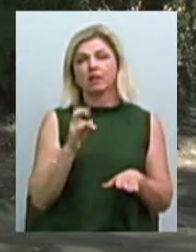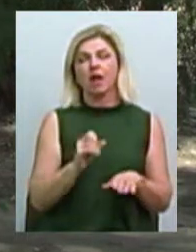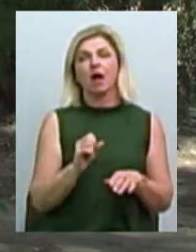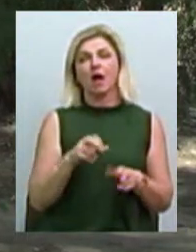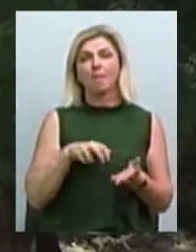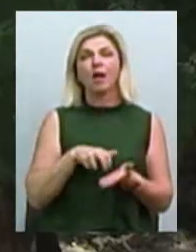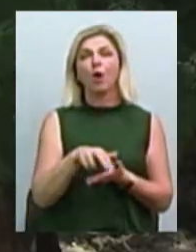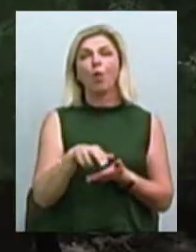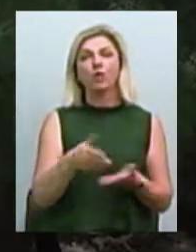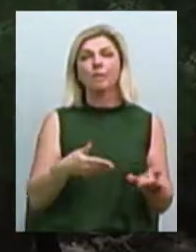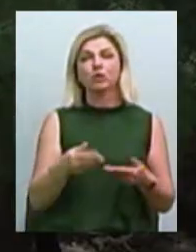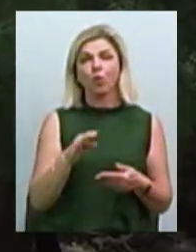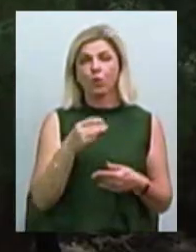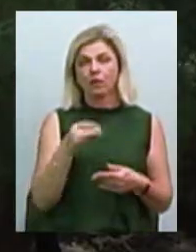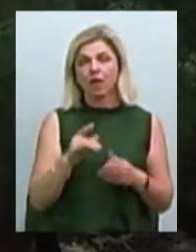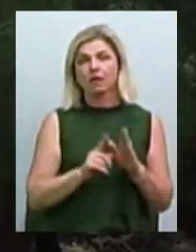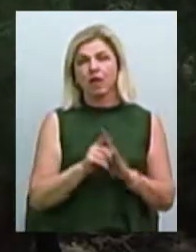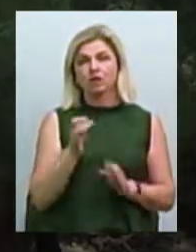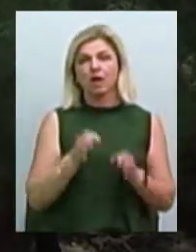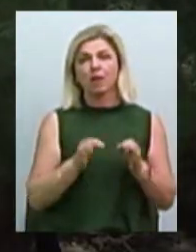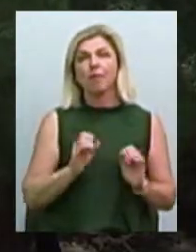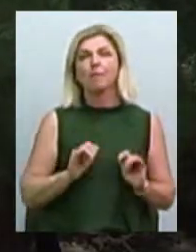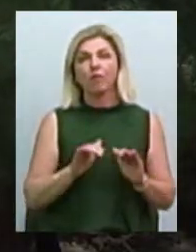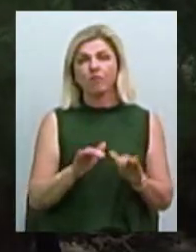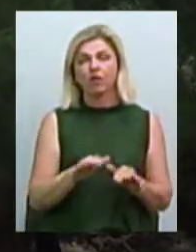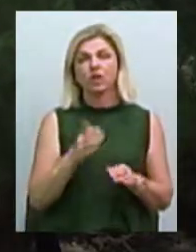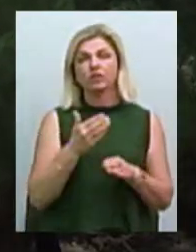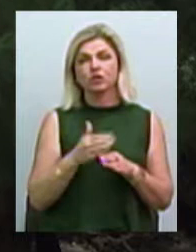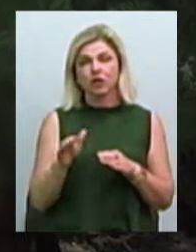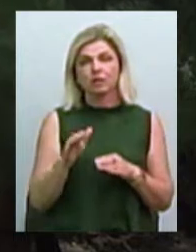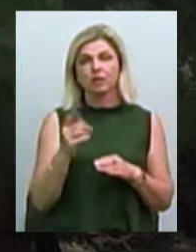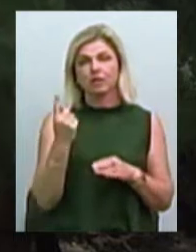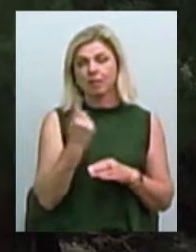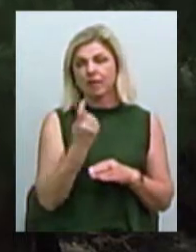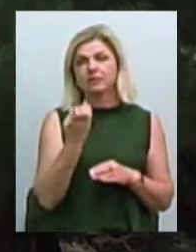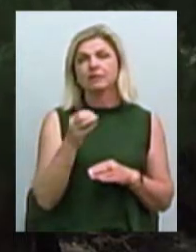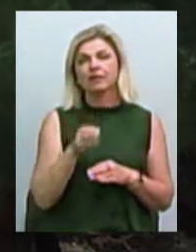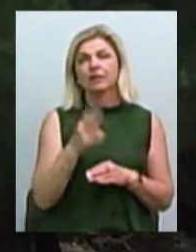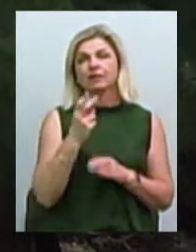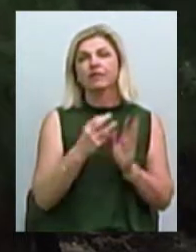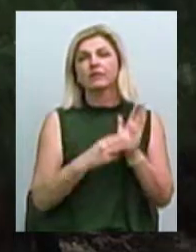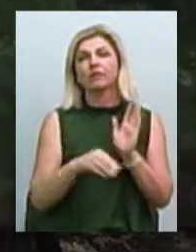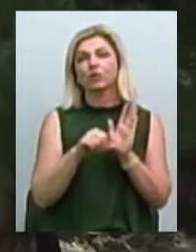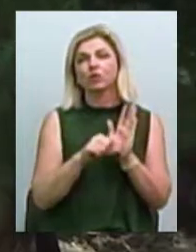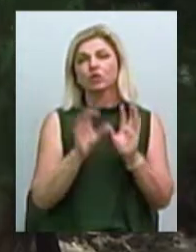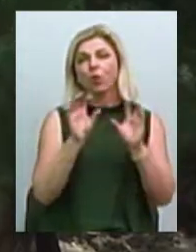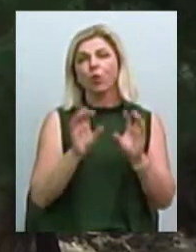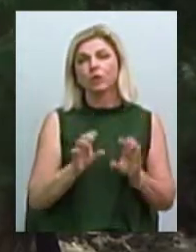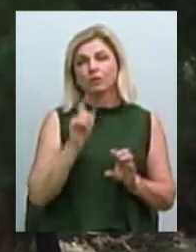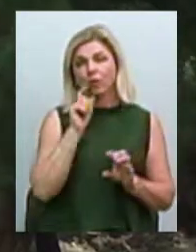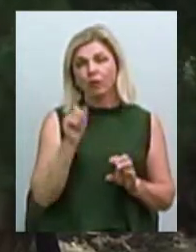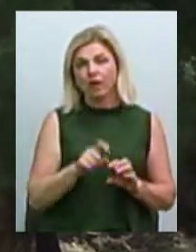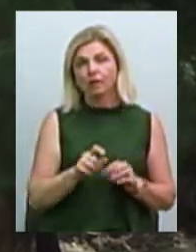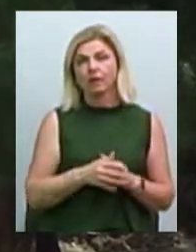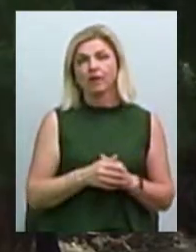регульованому переході. Наразі розпочато кримінальне провадження за частиною 1 статті 286 Кримінального кодексу